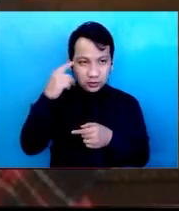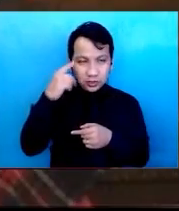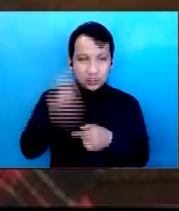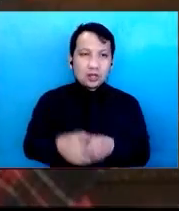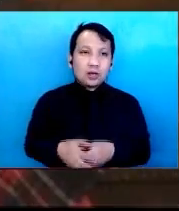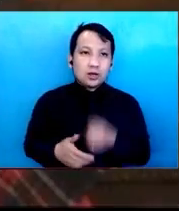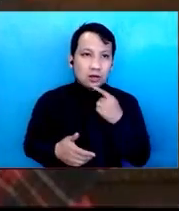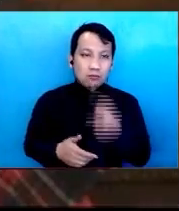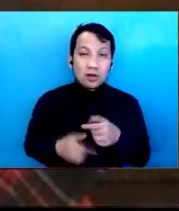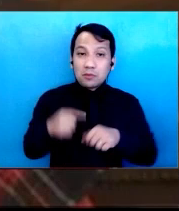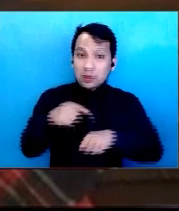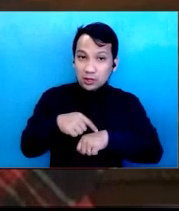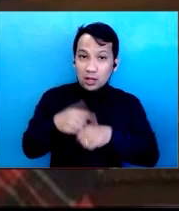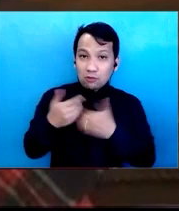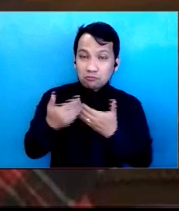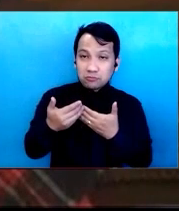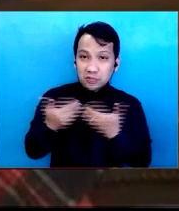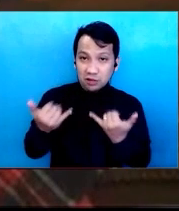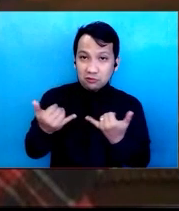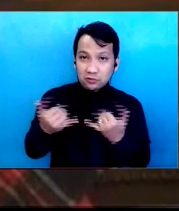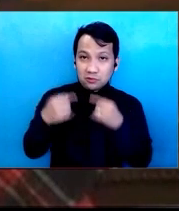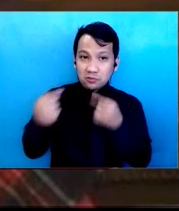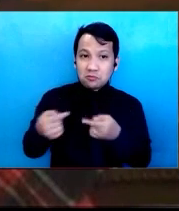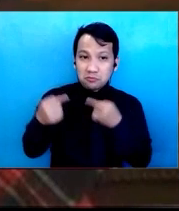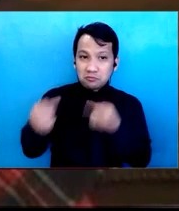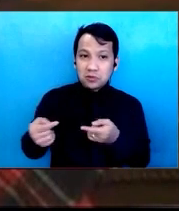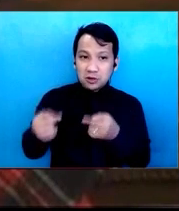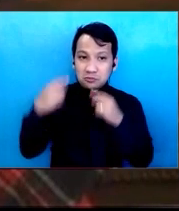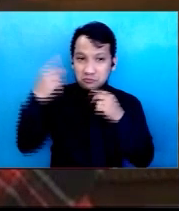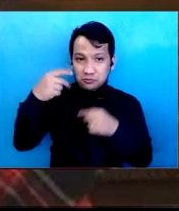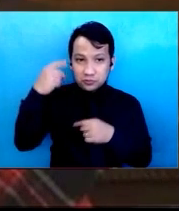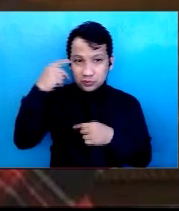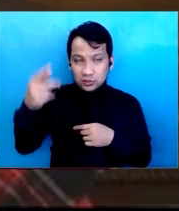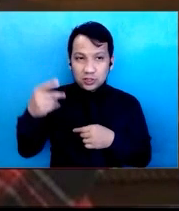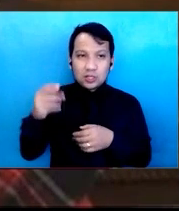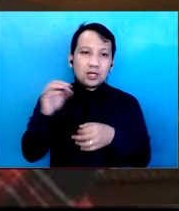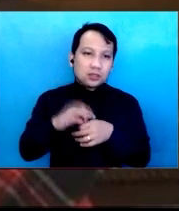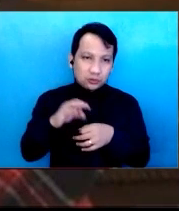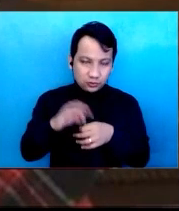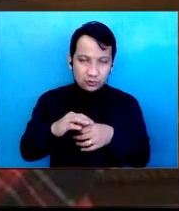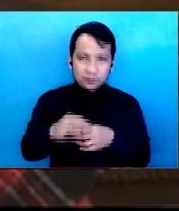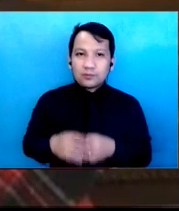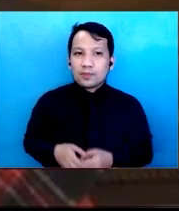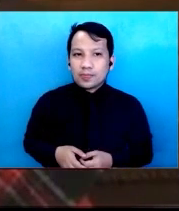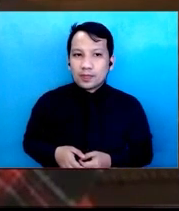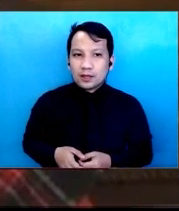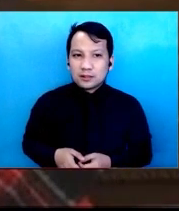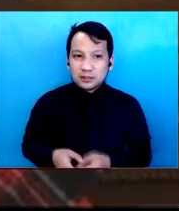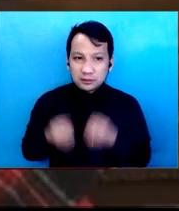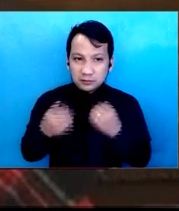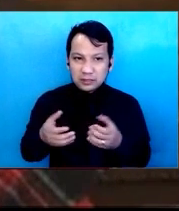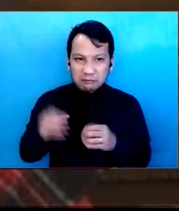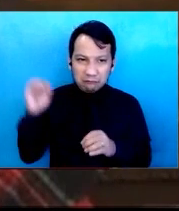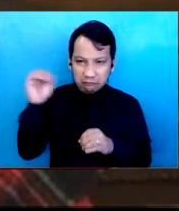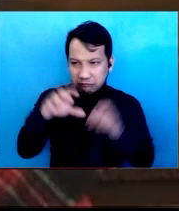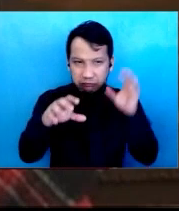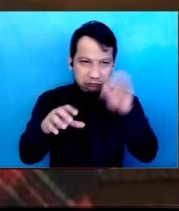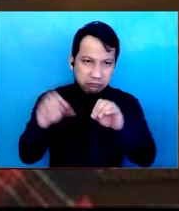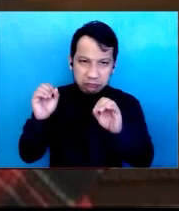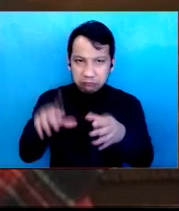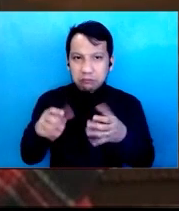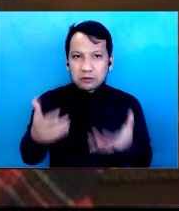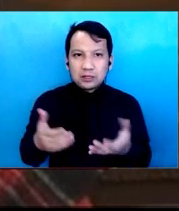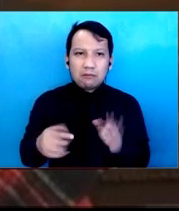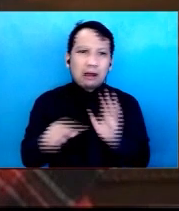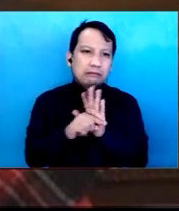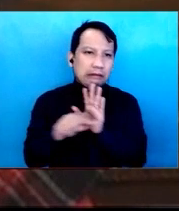nasa panahon na tayo ng politika, eleksyon, makakarinig tayo ng mga batuhan o ng